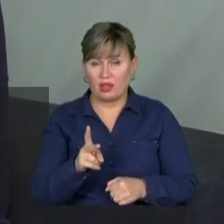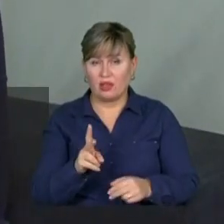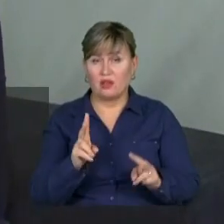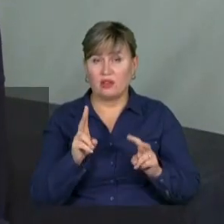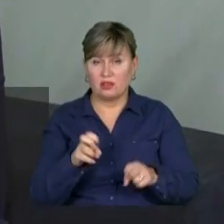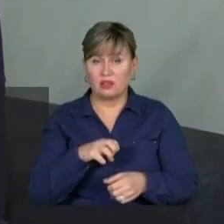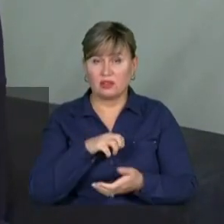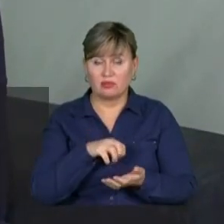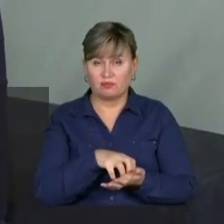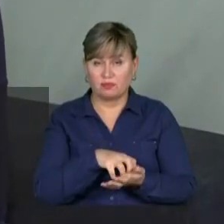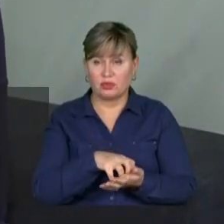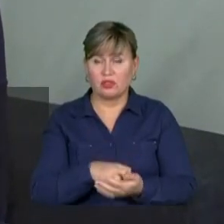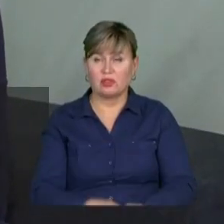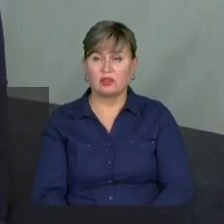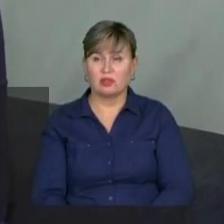эмбриональный вариант.